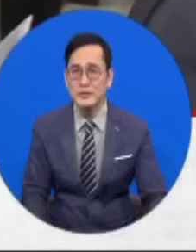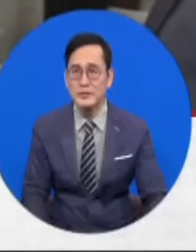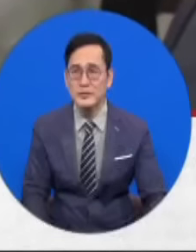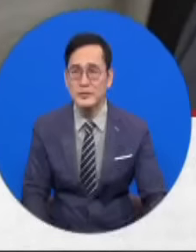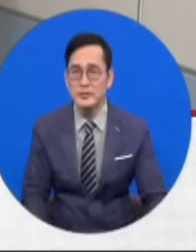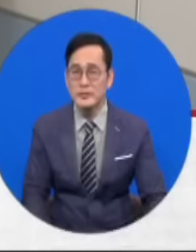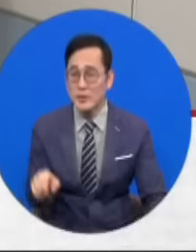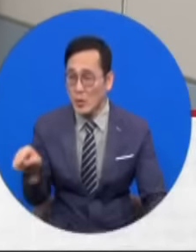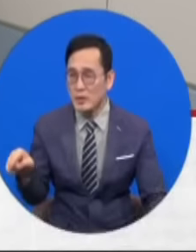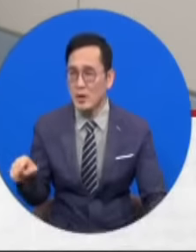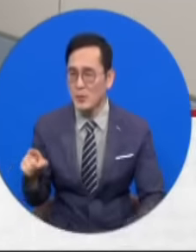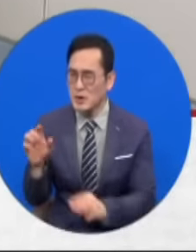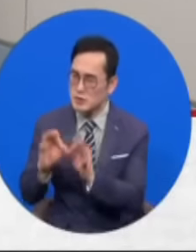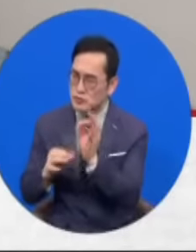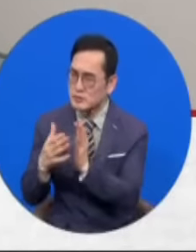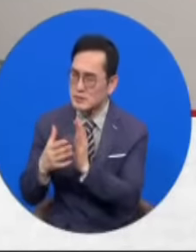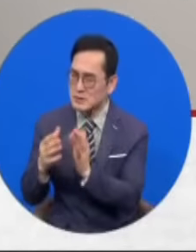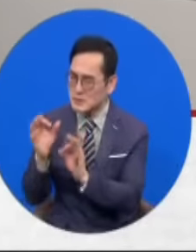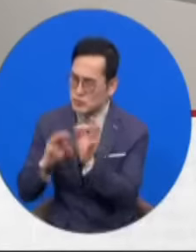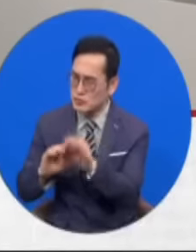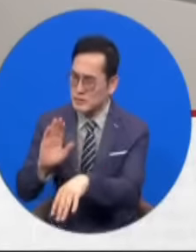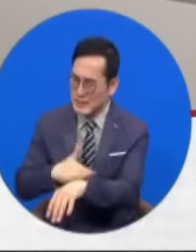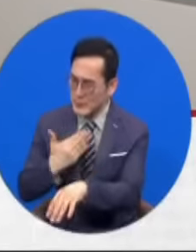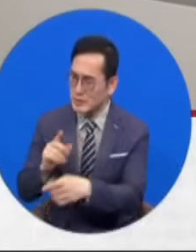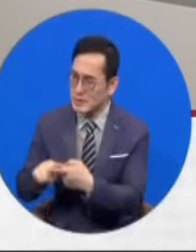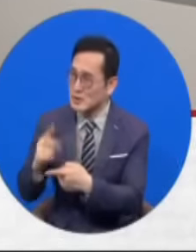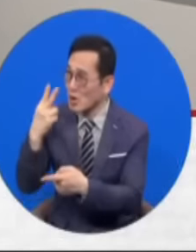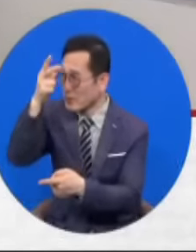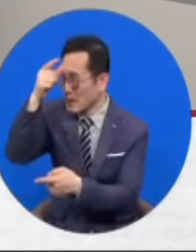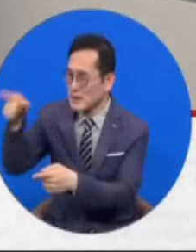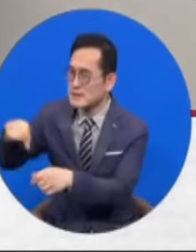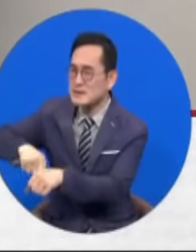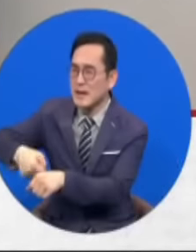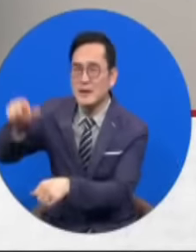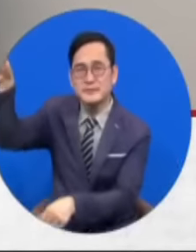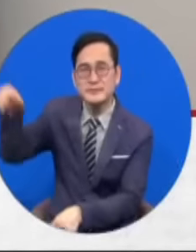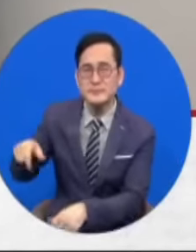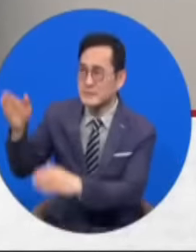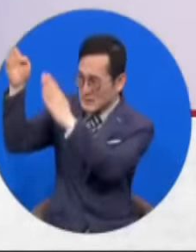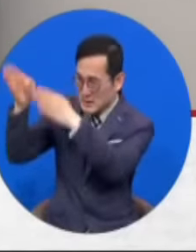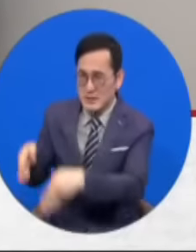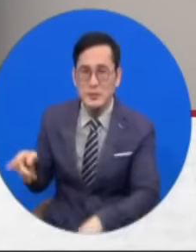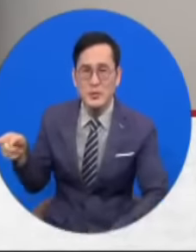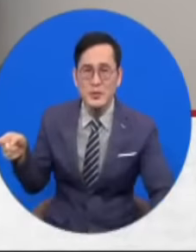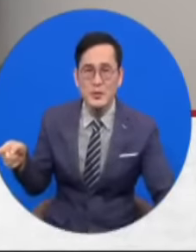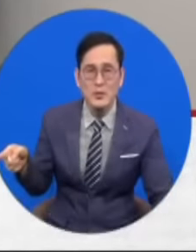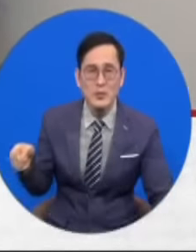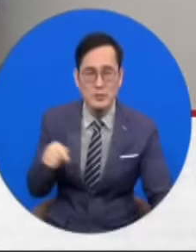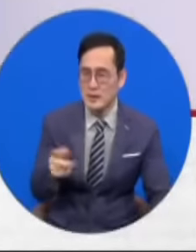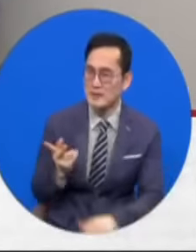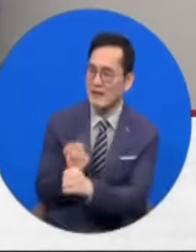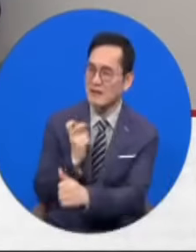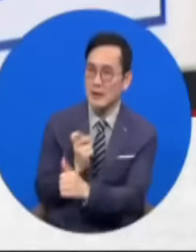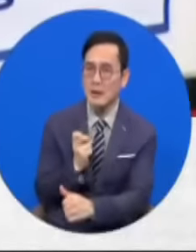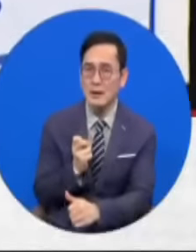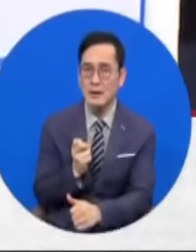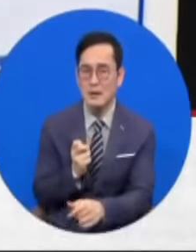사유가 되는데 왜 명백히 아닌 걸 넣었을까 그것은 이화영 술자리와 관련된 검사라고